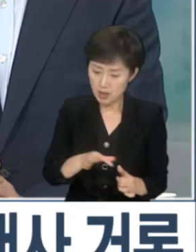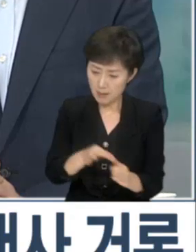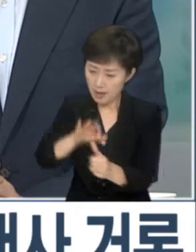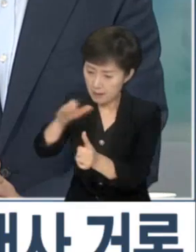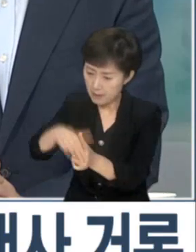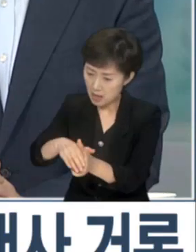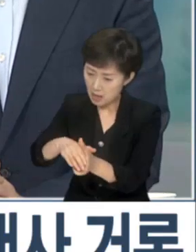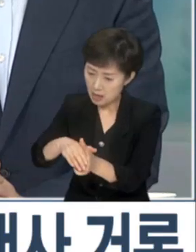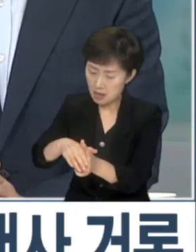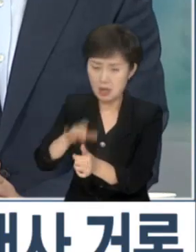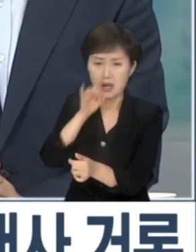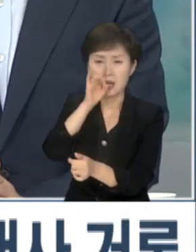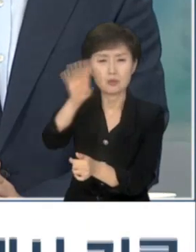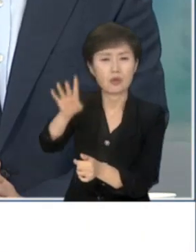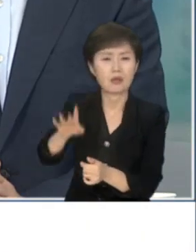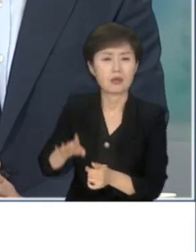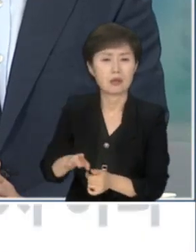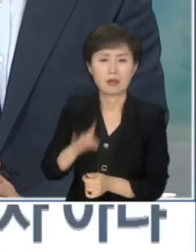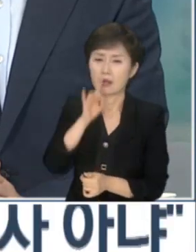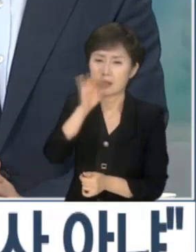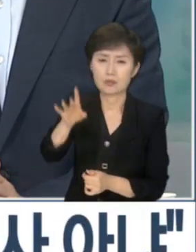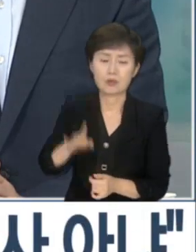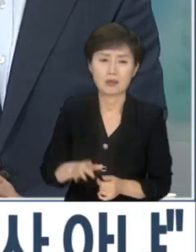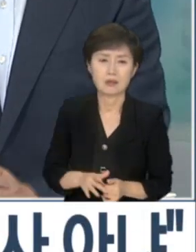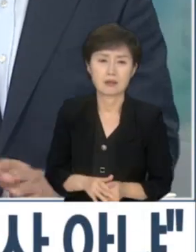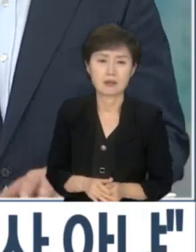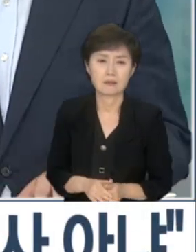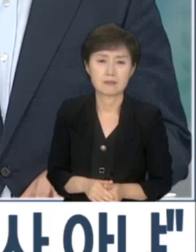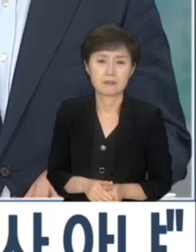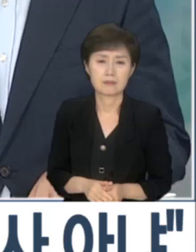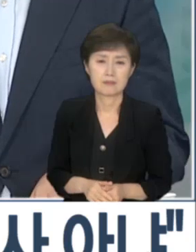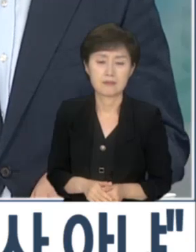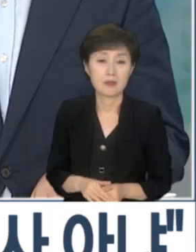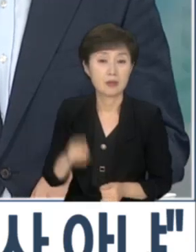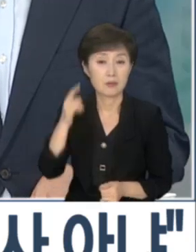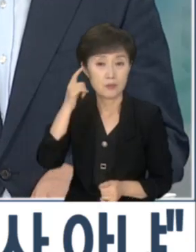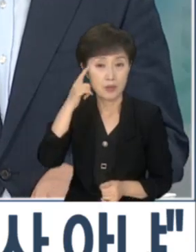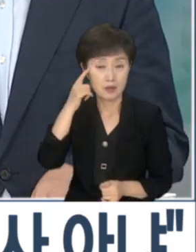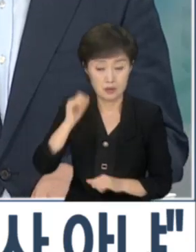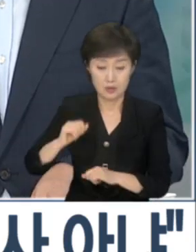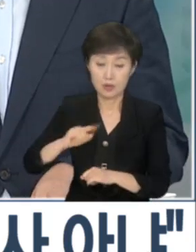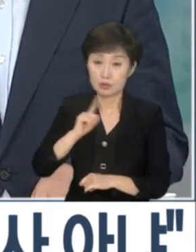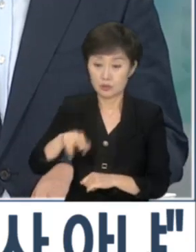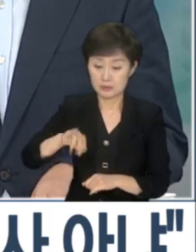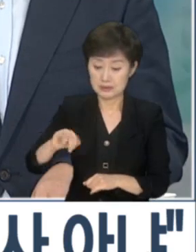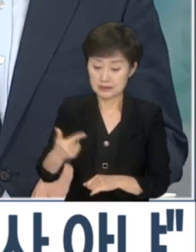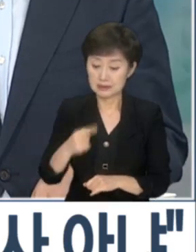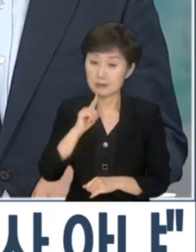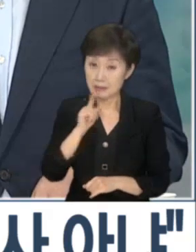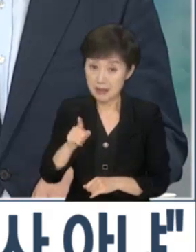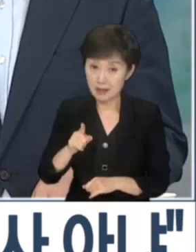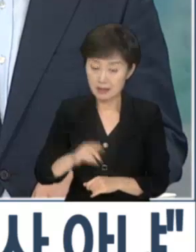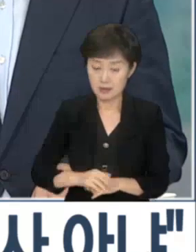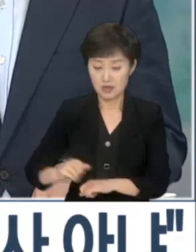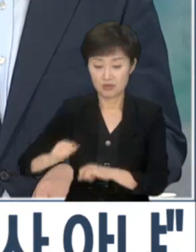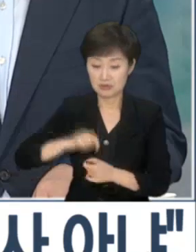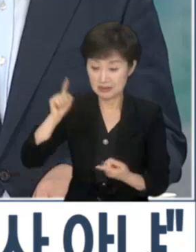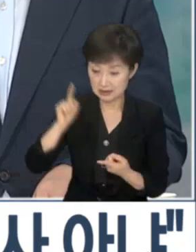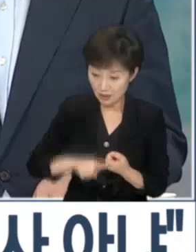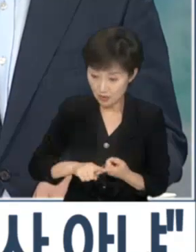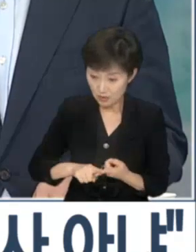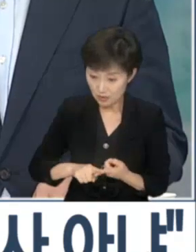부분에 있어서는 말도 안 된다라는 한마디 표현하고 싶어요 조금 전에 군대다온 군대 군인다운 군인 이렇게